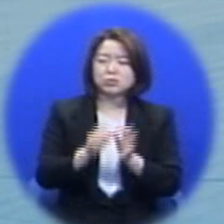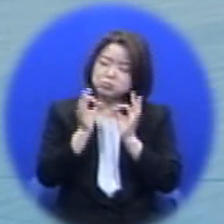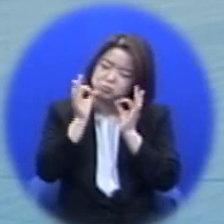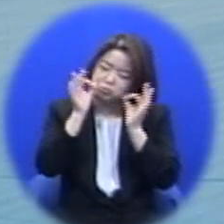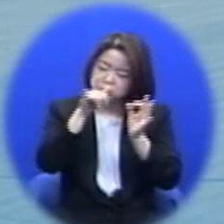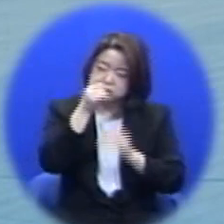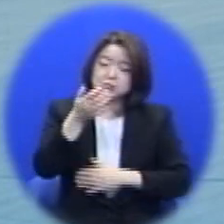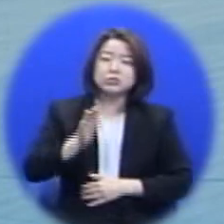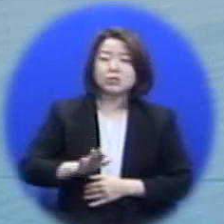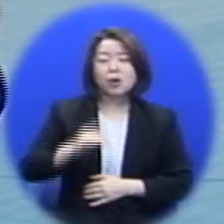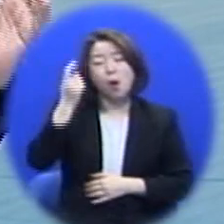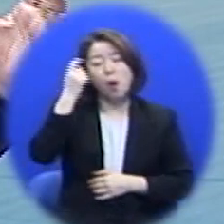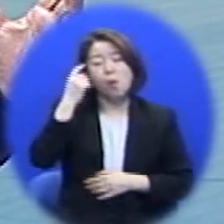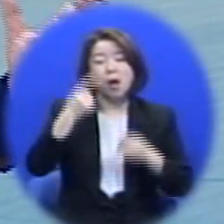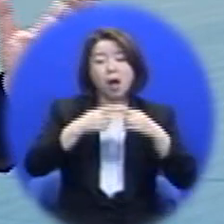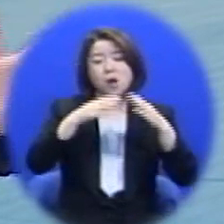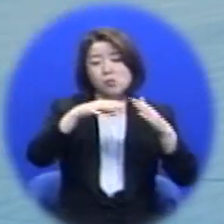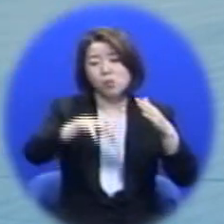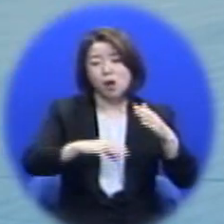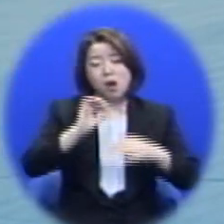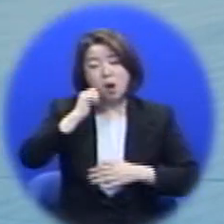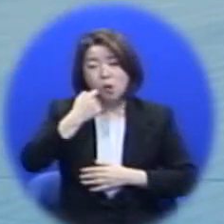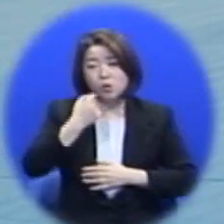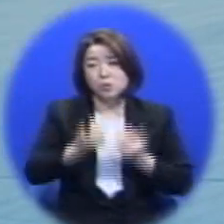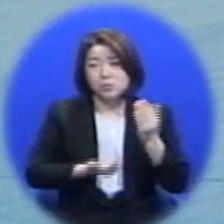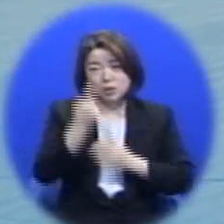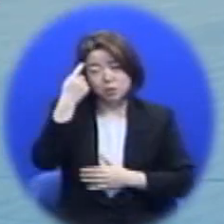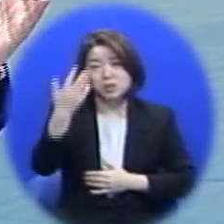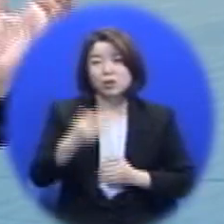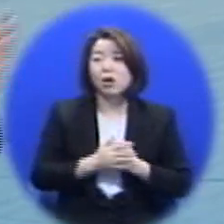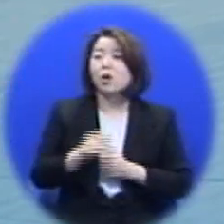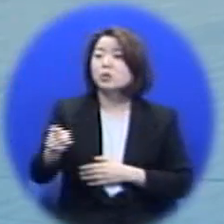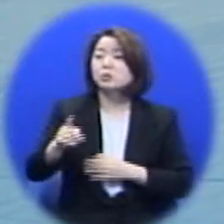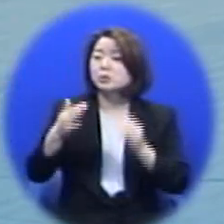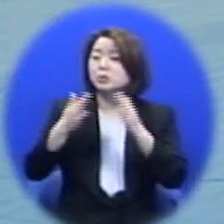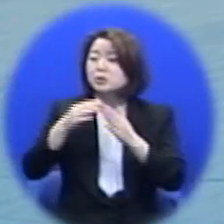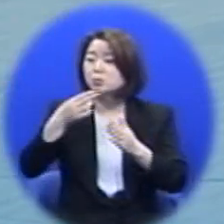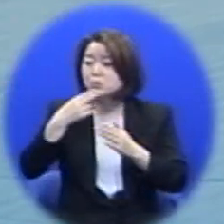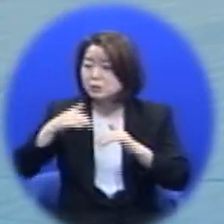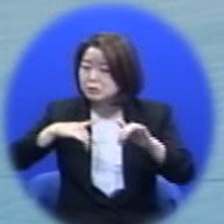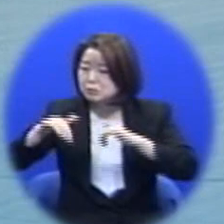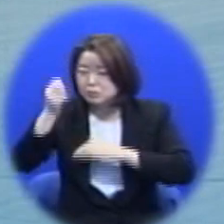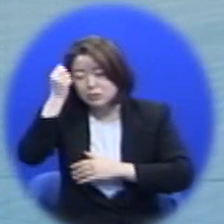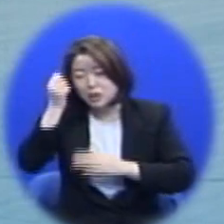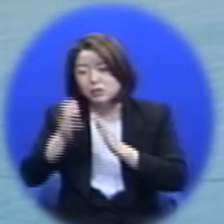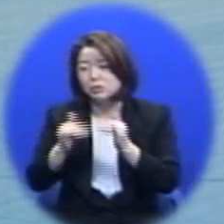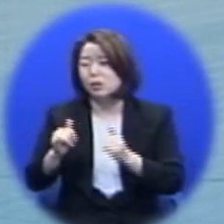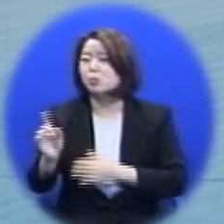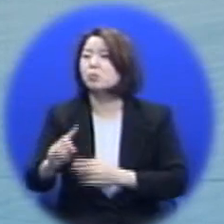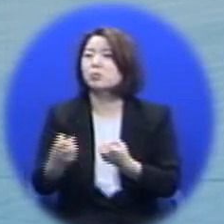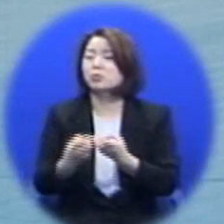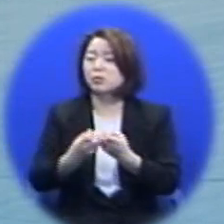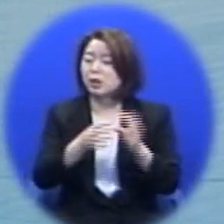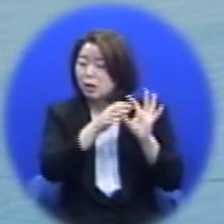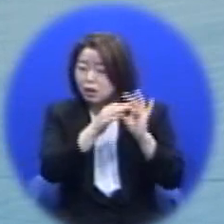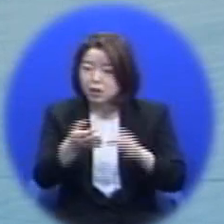어려움이 생깁니까? 저 노숙인들을 어떻게 해야 됩니까? 계속 급식을 해야 됩니까? 근데 그때 하나님께서 제